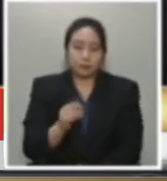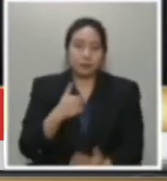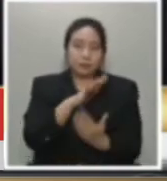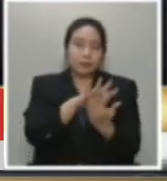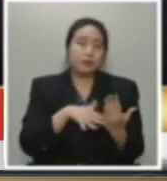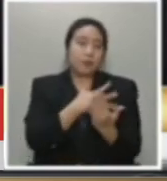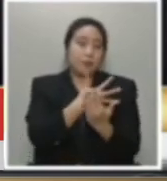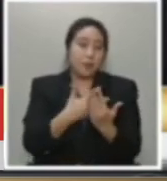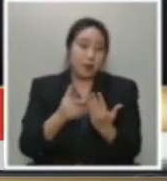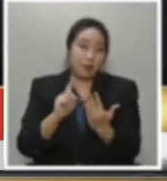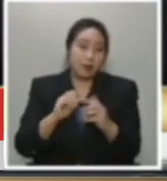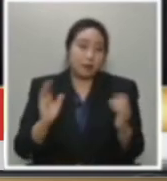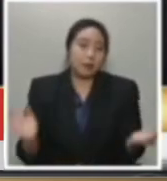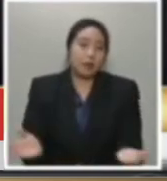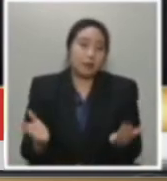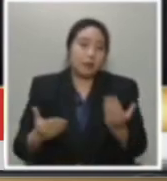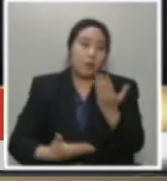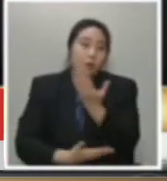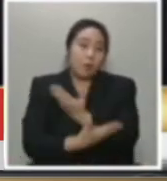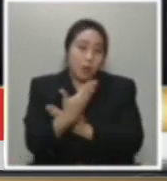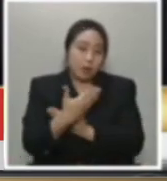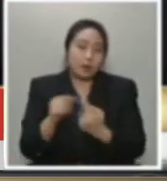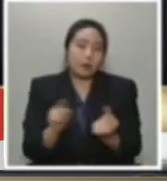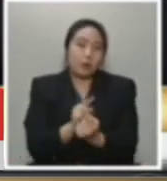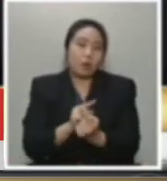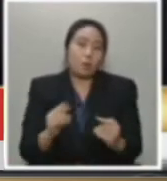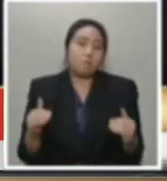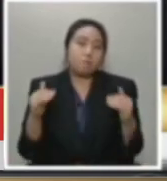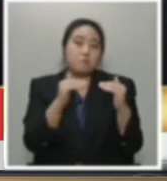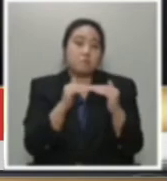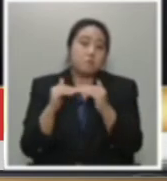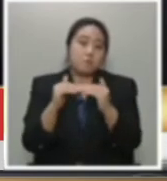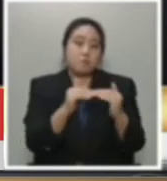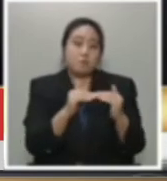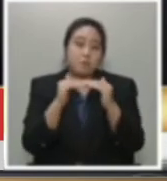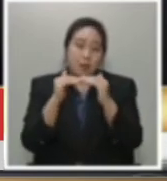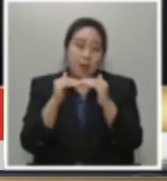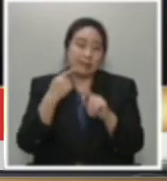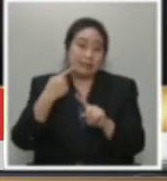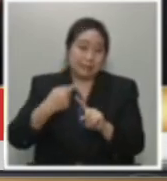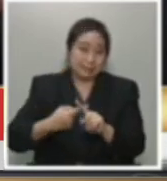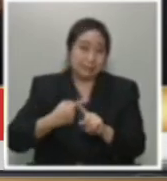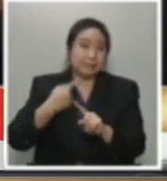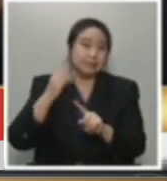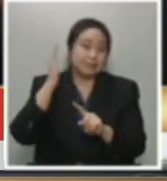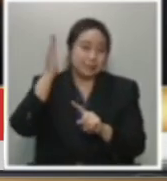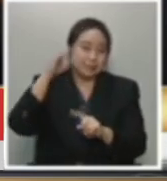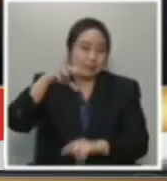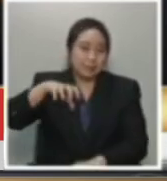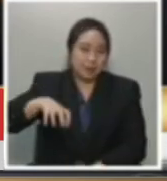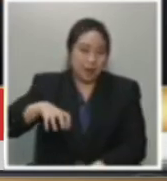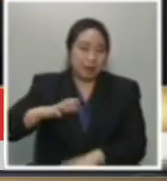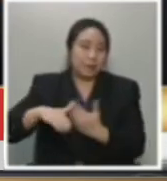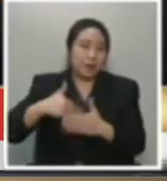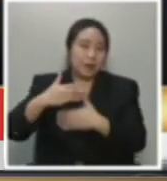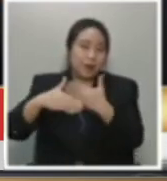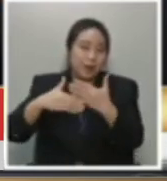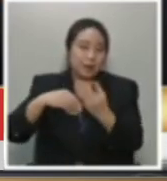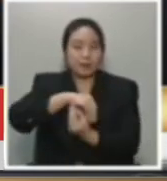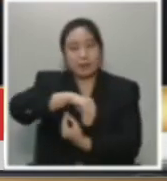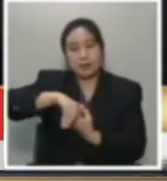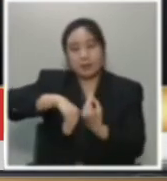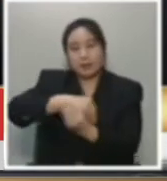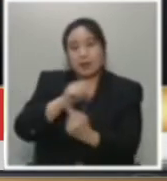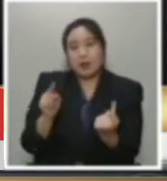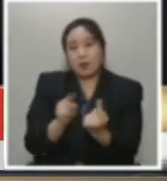าสตร์การสร้างโอกาสและความเสมอภาคทางสังคมอีกหนึ่งเดือนค่ะสำนักงานสภาพัฒนาการเศรษฐกิจและสังค